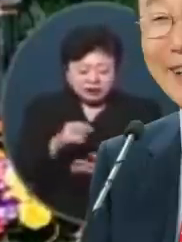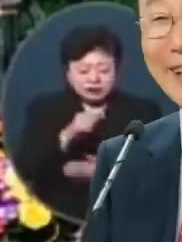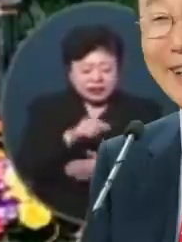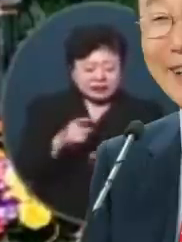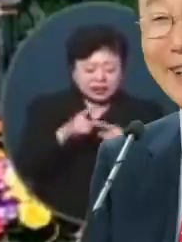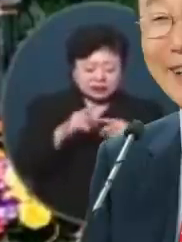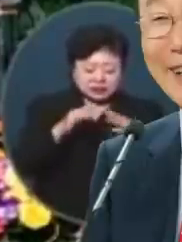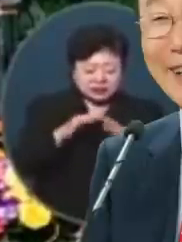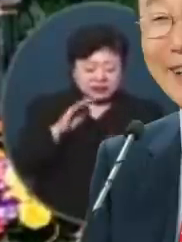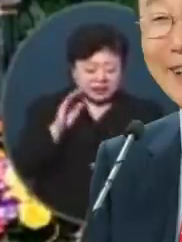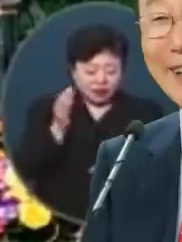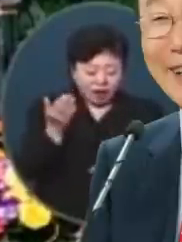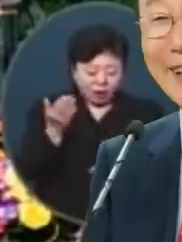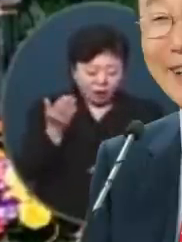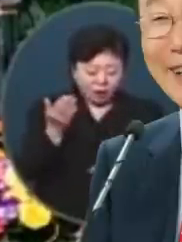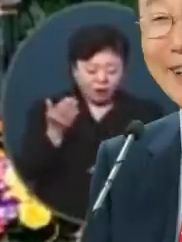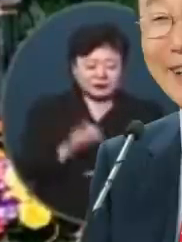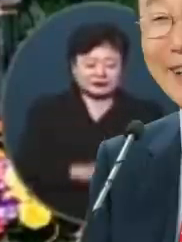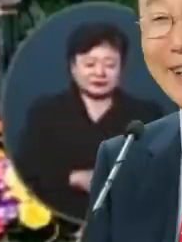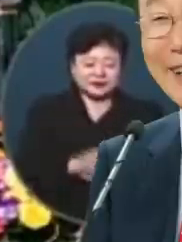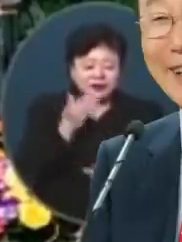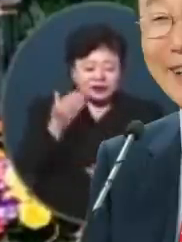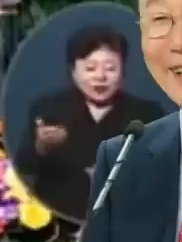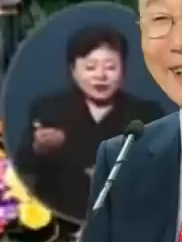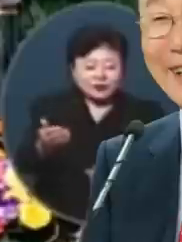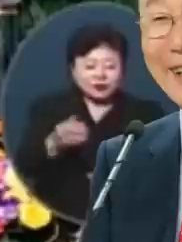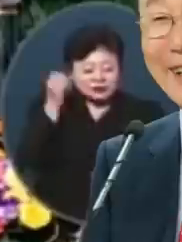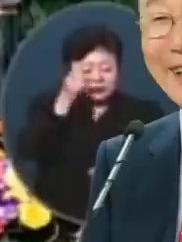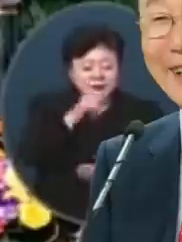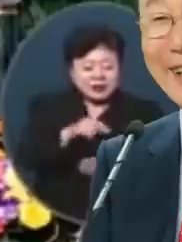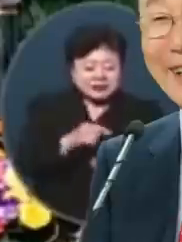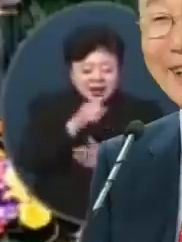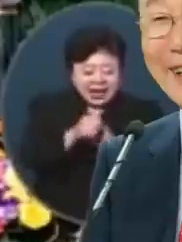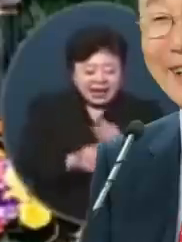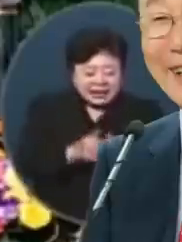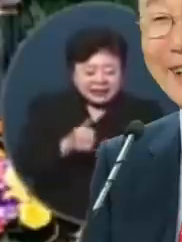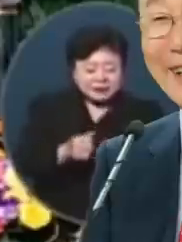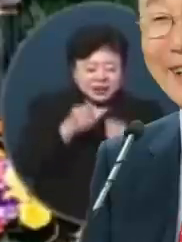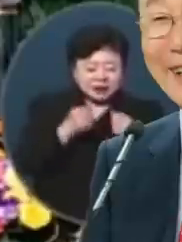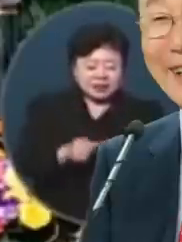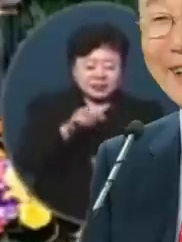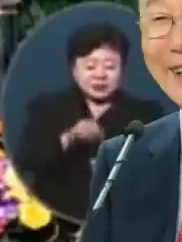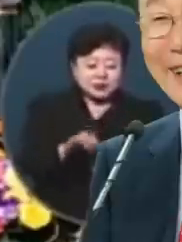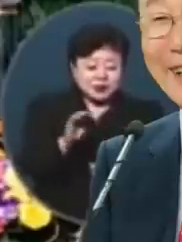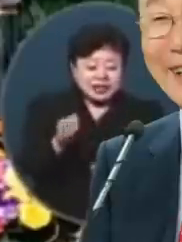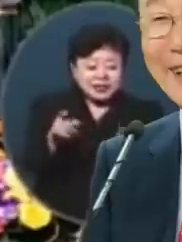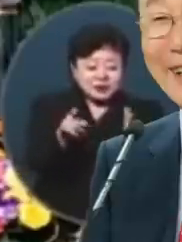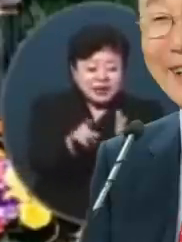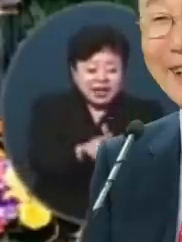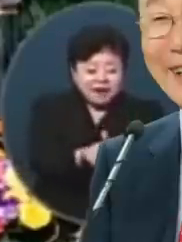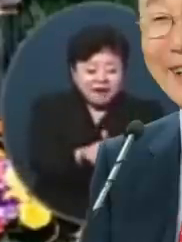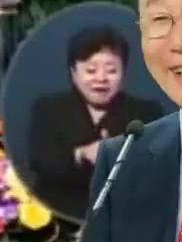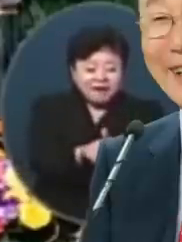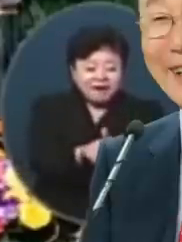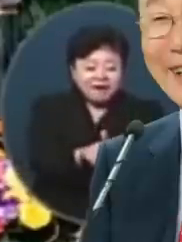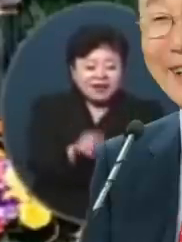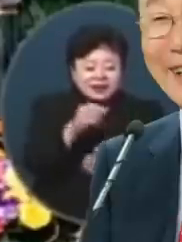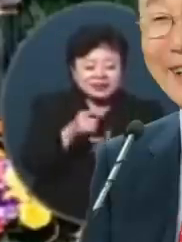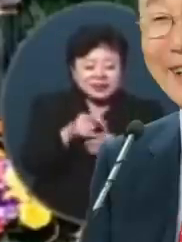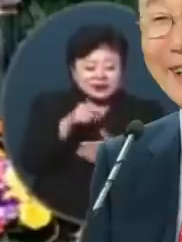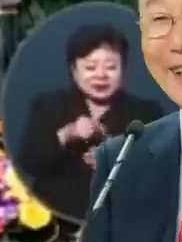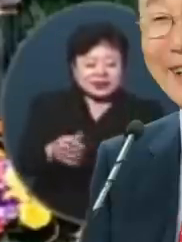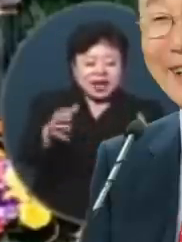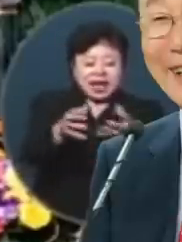안에서 성전이 되어가고 너희도 성령 안에서 하나님이 거하실 처소가 되어 위하여 그리스도 예수 안에서